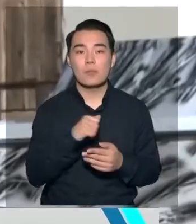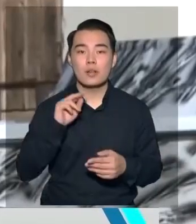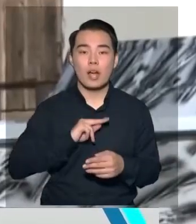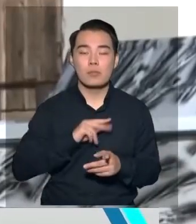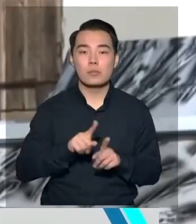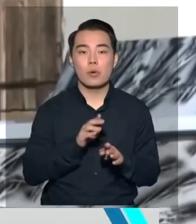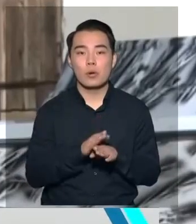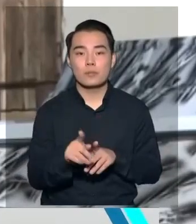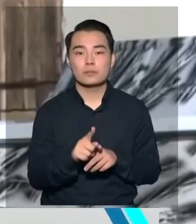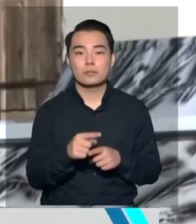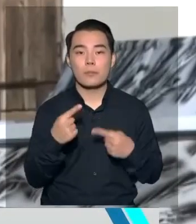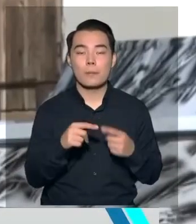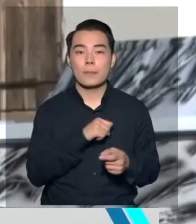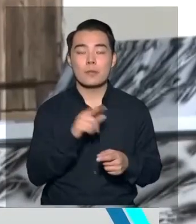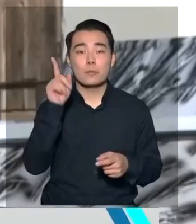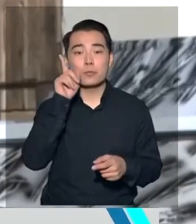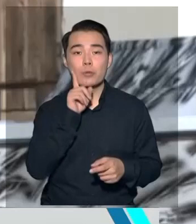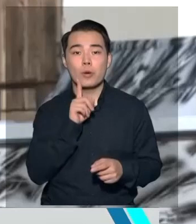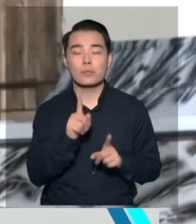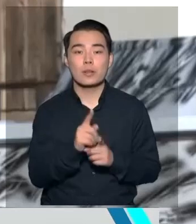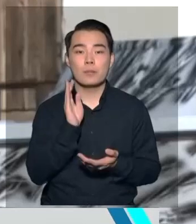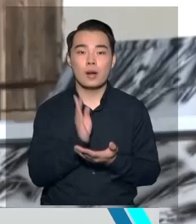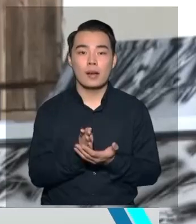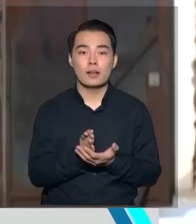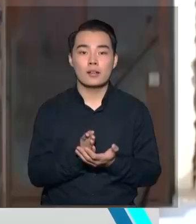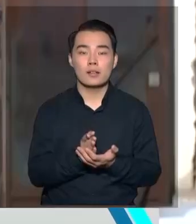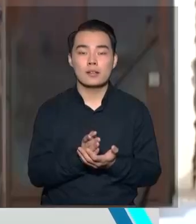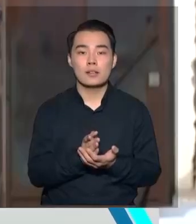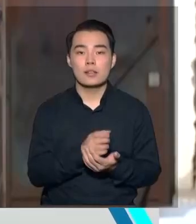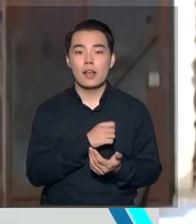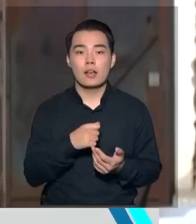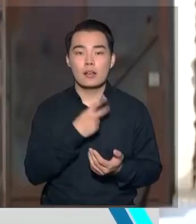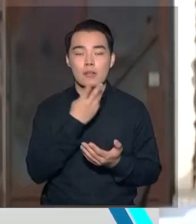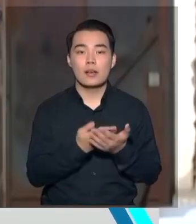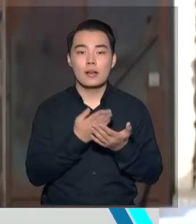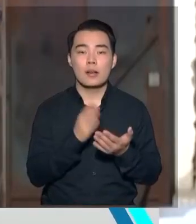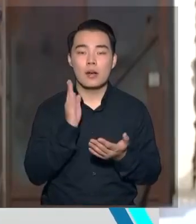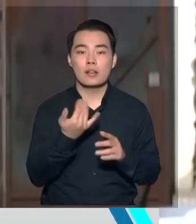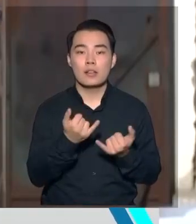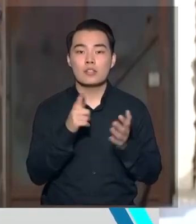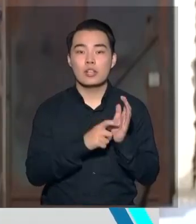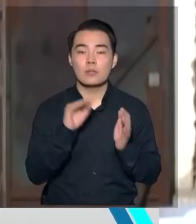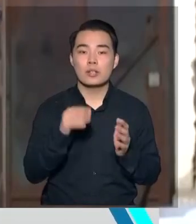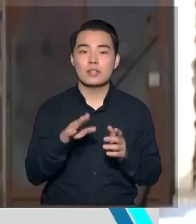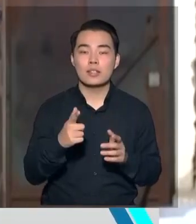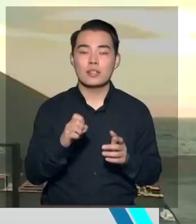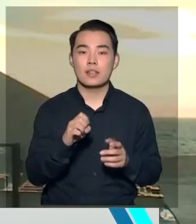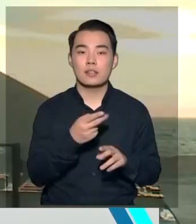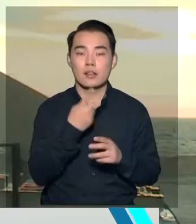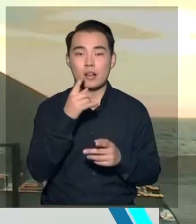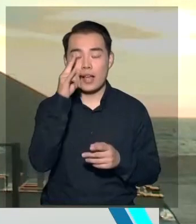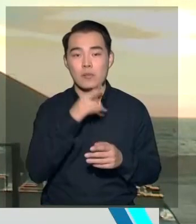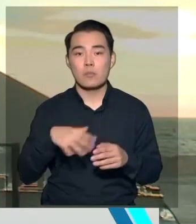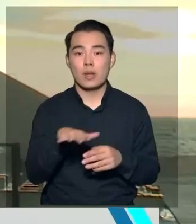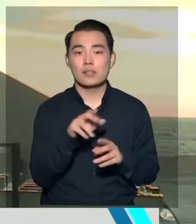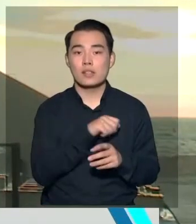тәжірибеден өткен, балықшыларға өзіне ыңғайлы сол қайықты біз жолға қойдық. Бұл қайық қазір 700 мың теңгеден Қазақстан бойынша.